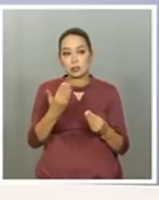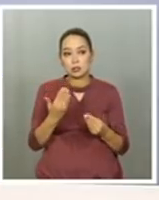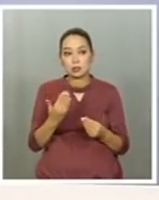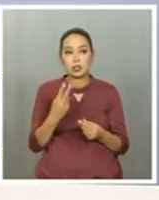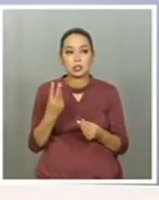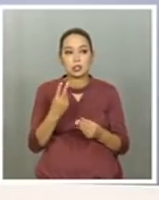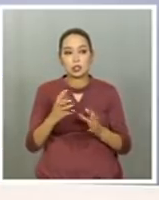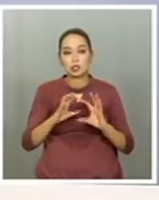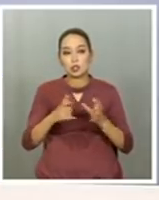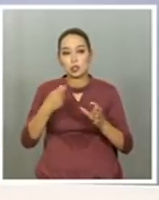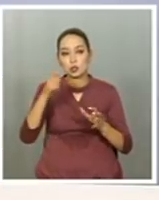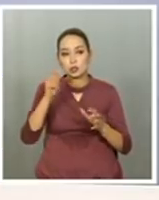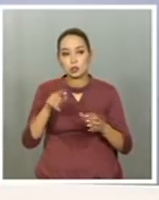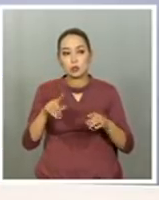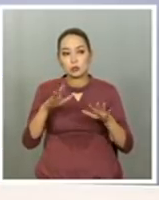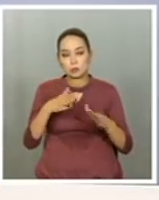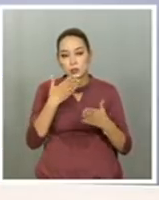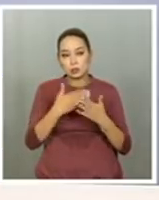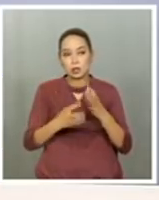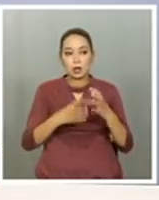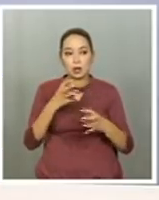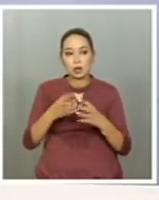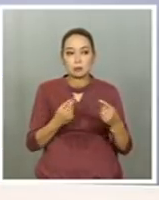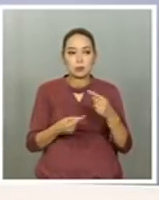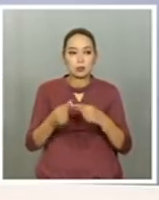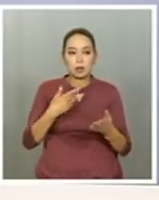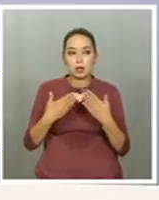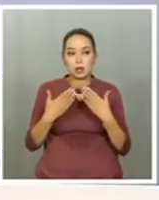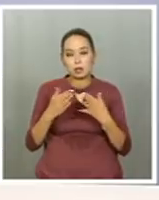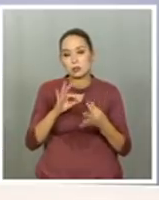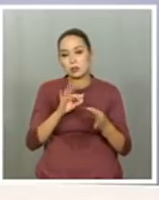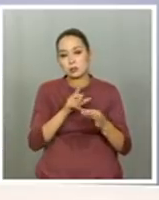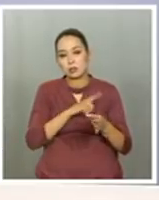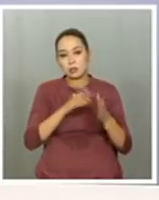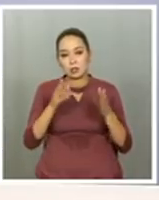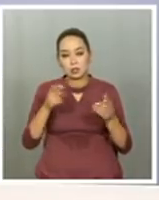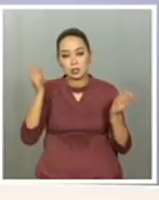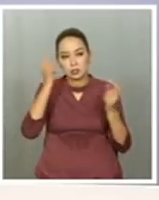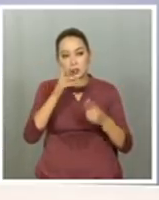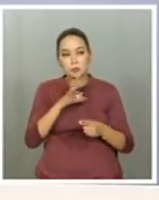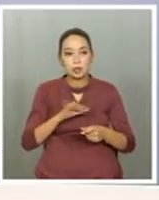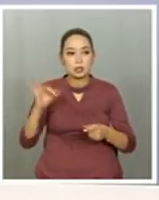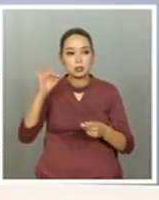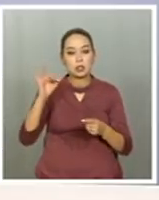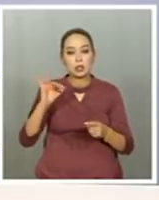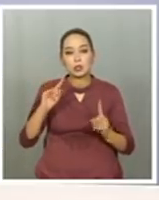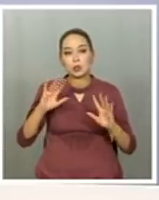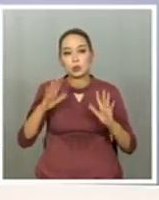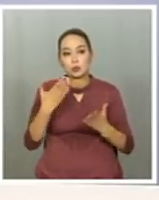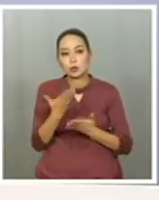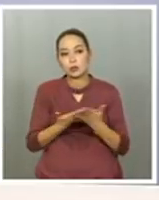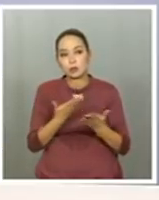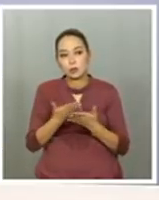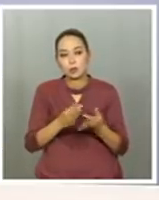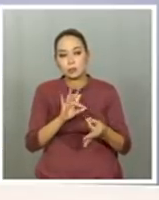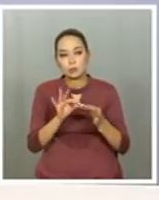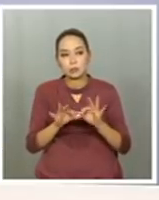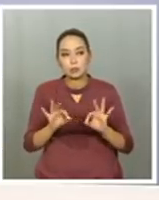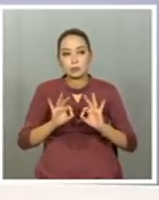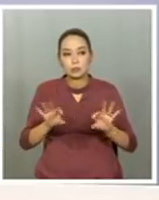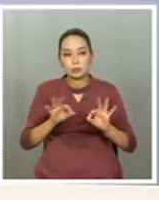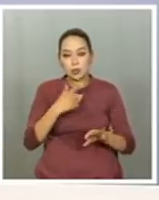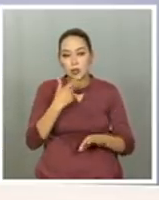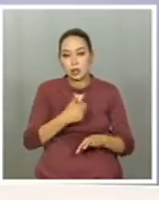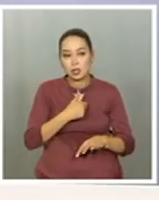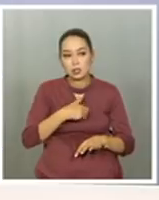қарсаңындағы халықаралық қарым-қатынастардың сипатын талдадыңыздар. Тарихи оқиғаларға түсіндірме бере отырып, әскери ғылым